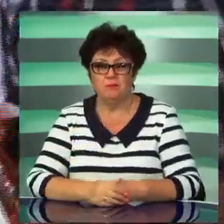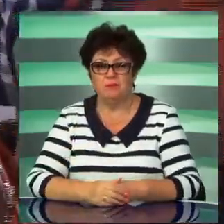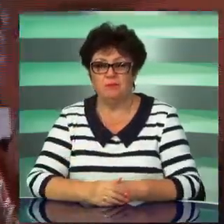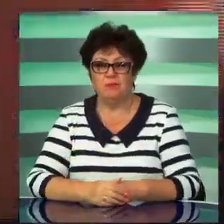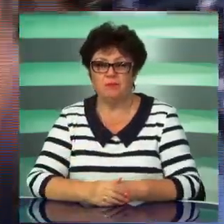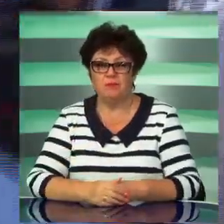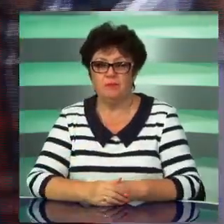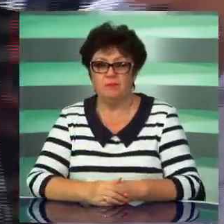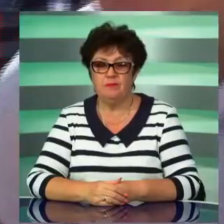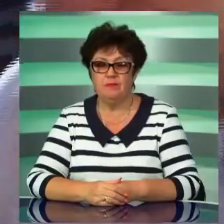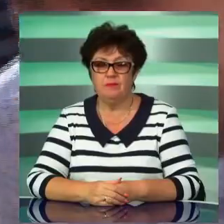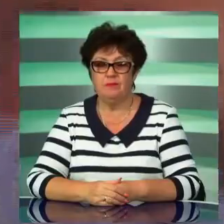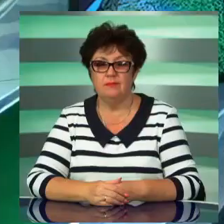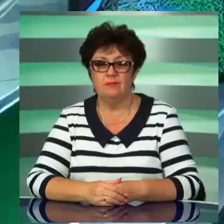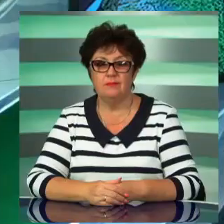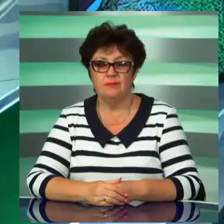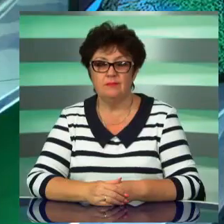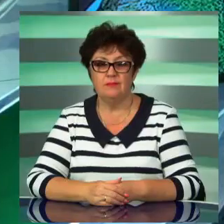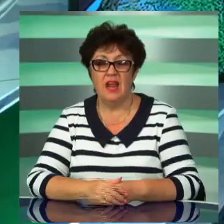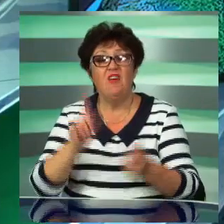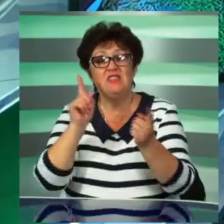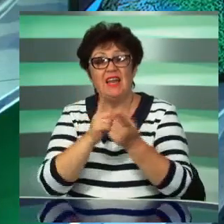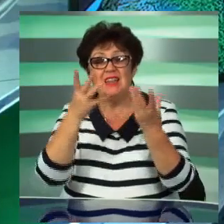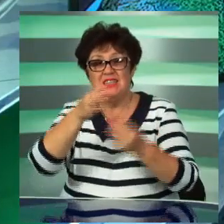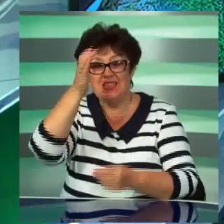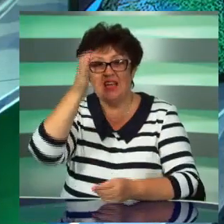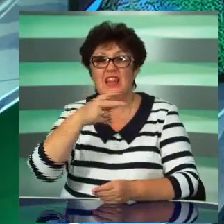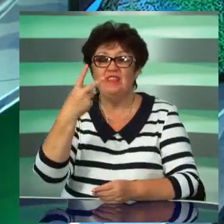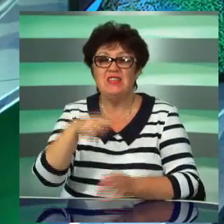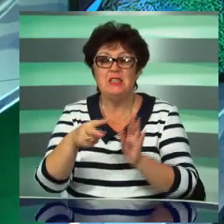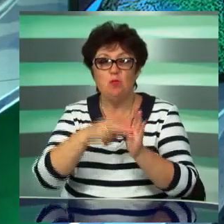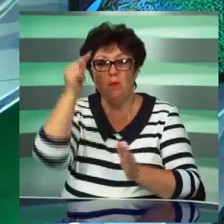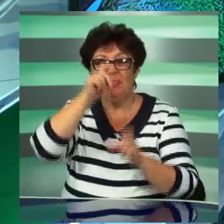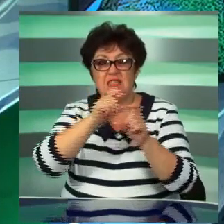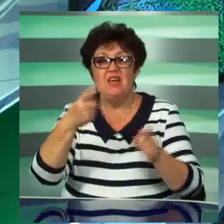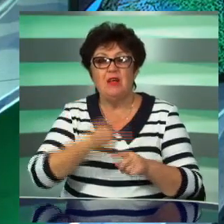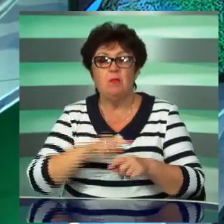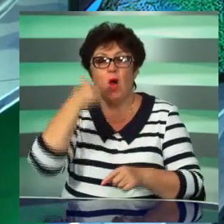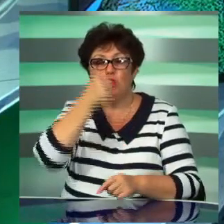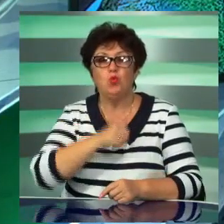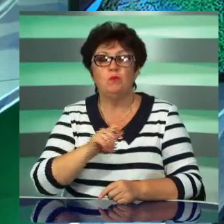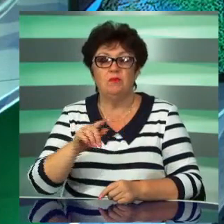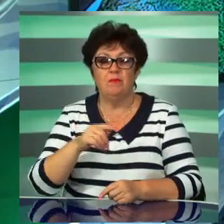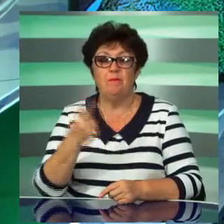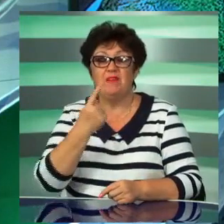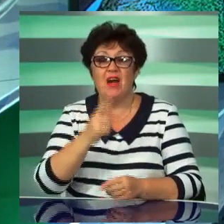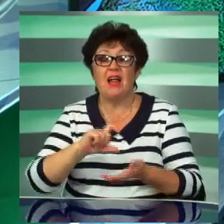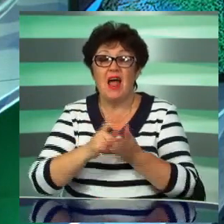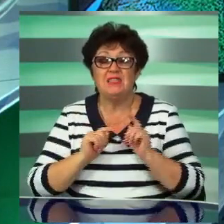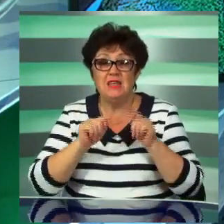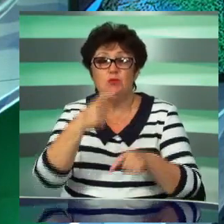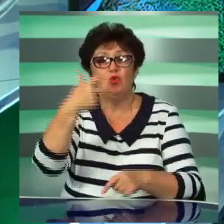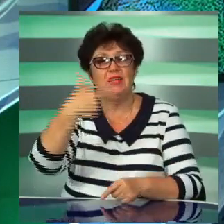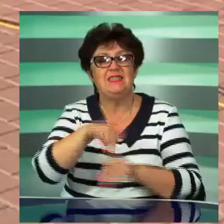Дюков. События. Выгонический район. Встретили День знаний и в 27-м лицее. В этом году здесь стали первоклассниками